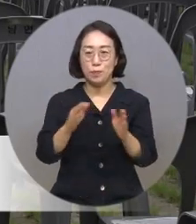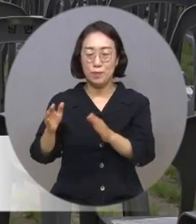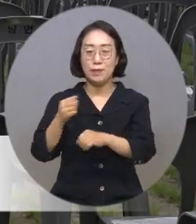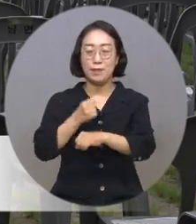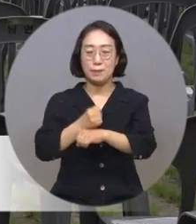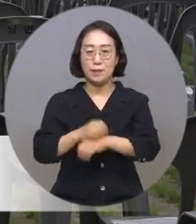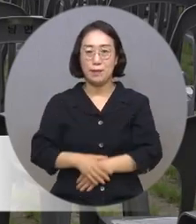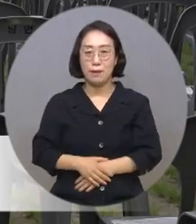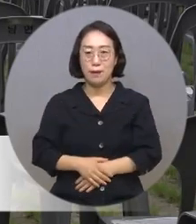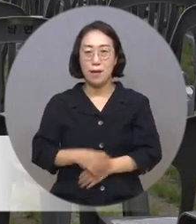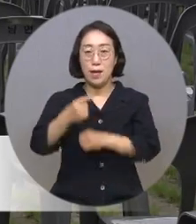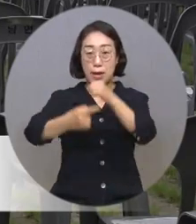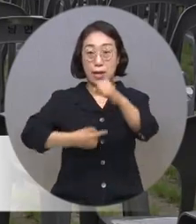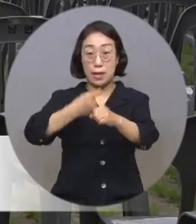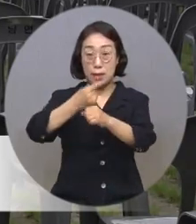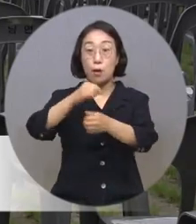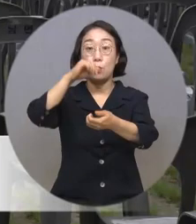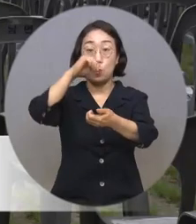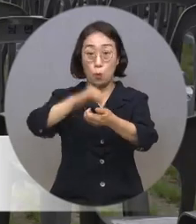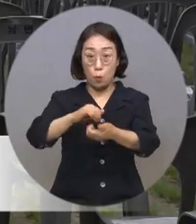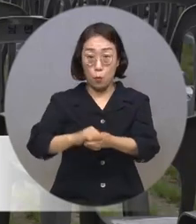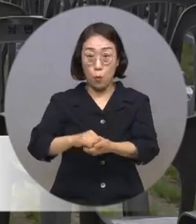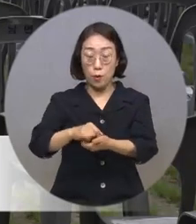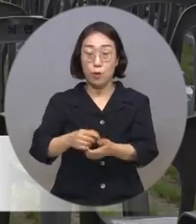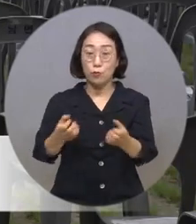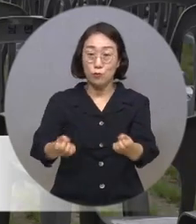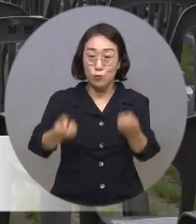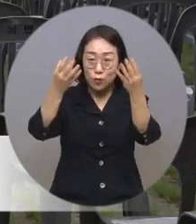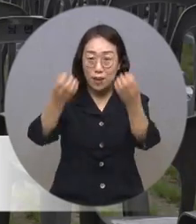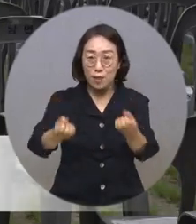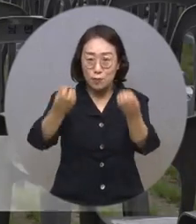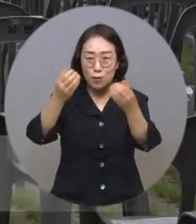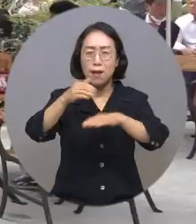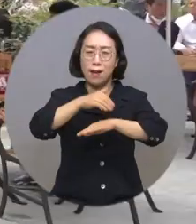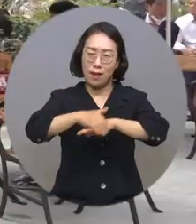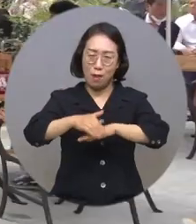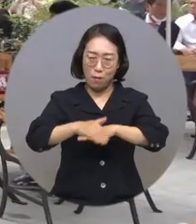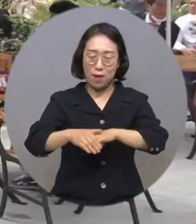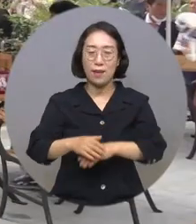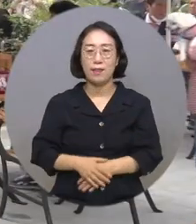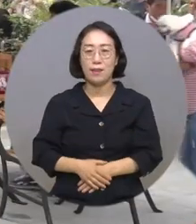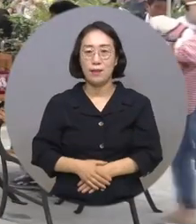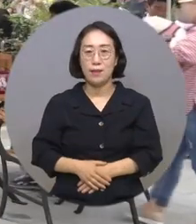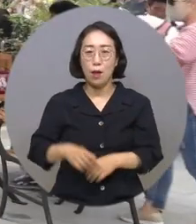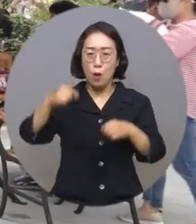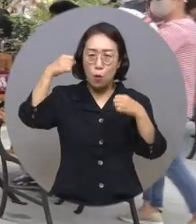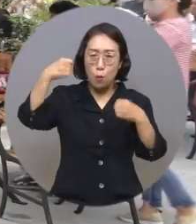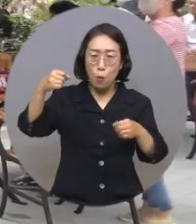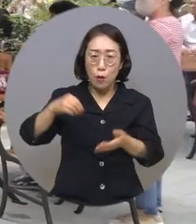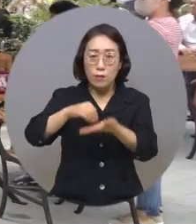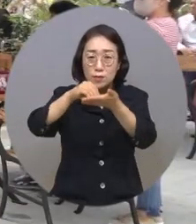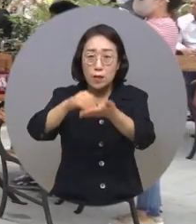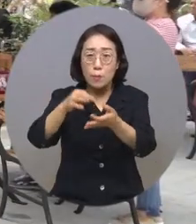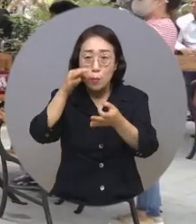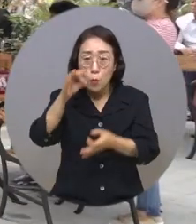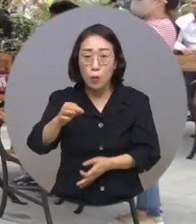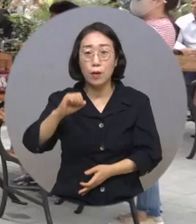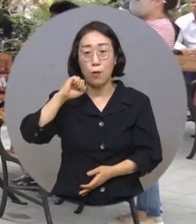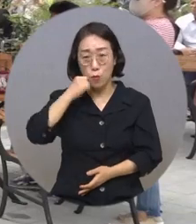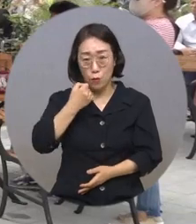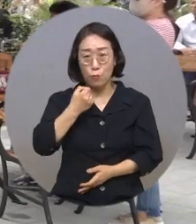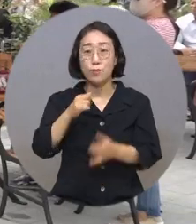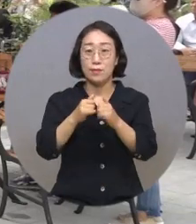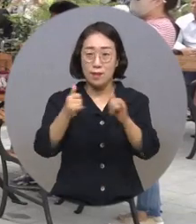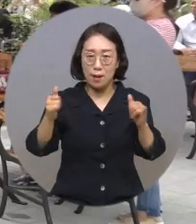됐고 매년 이렇게 이런 행사를 가져볼 계획을 가지고 있습니다. 공연 문화를 접하기 어려운 지역 주민,